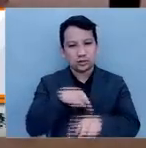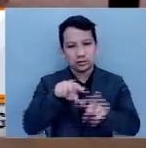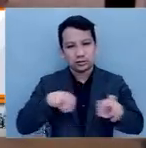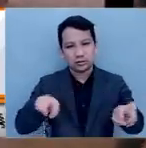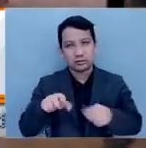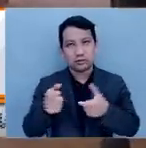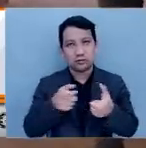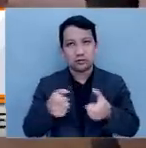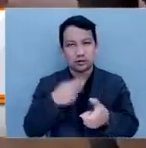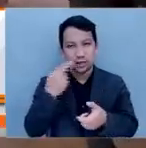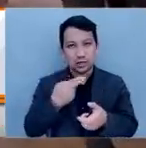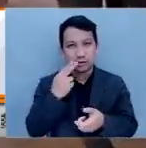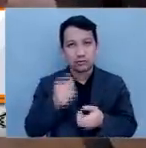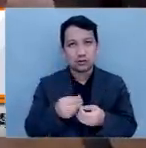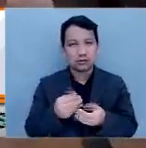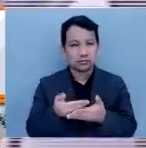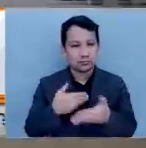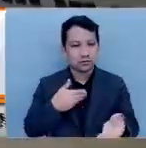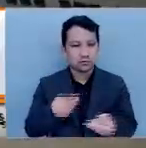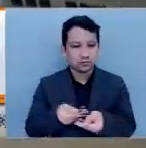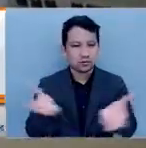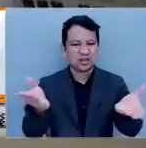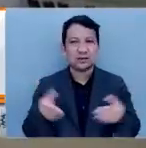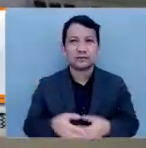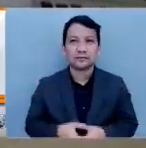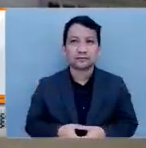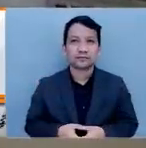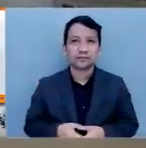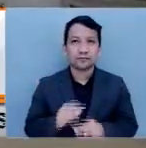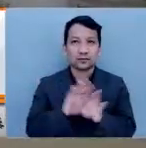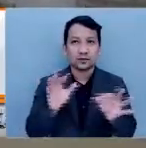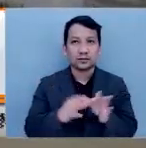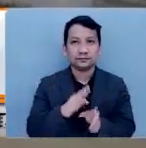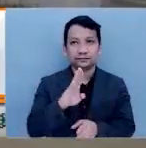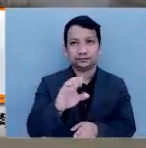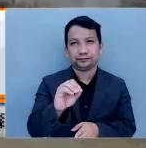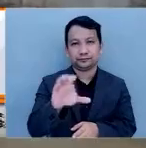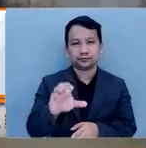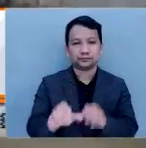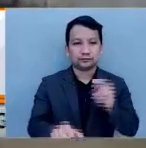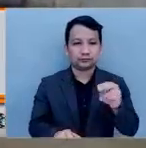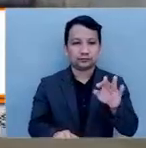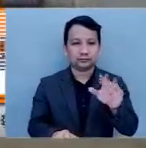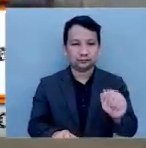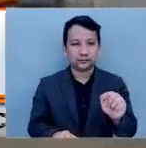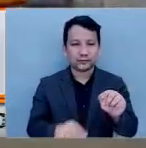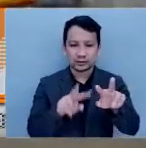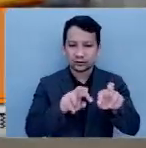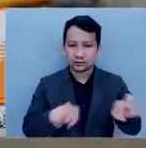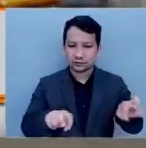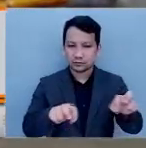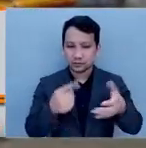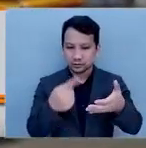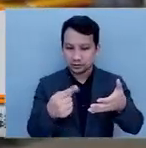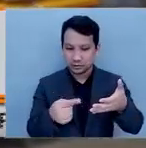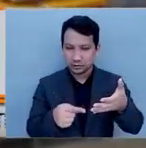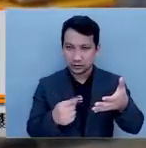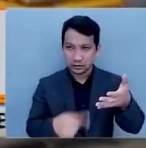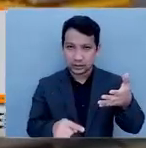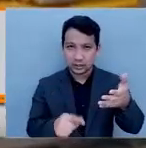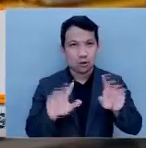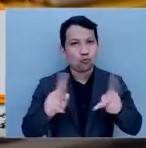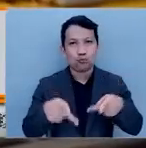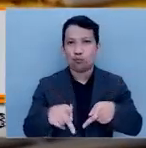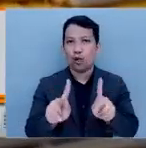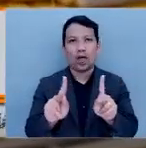ang mga bigas bago ipinamahagi. Paglilinaw ng BOC at NFA, dumaan na sa pagsusuri ang mga smuggled na